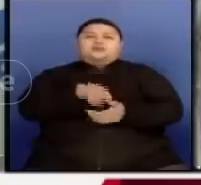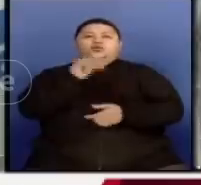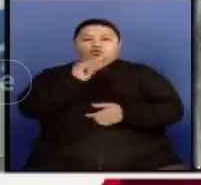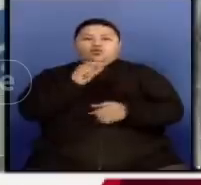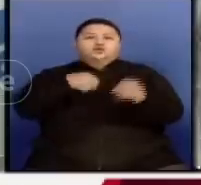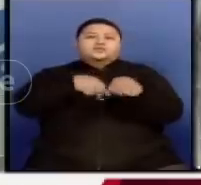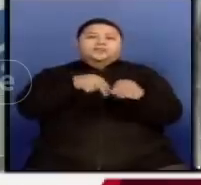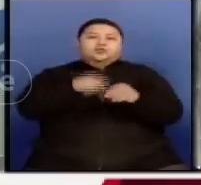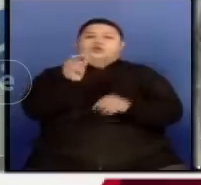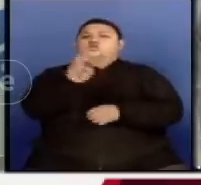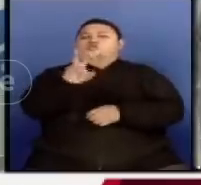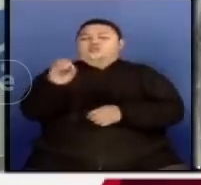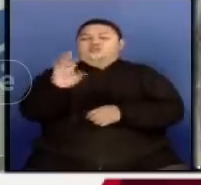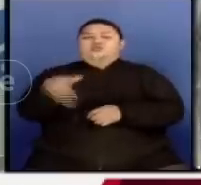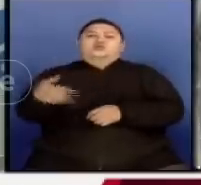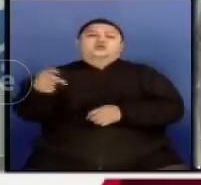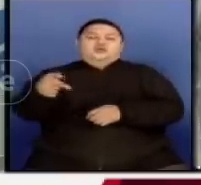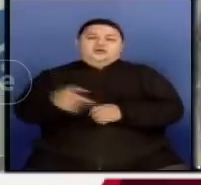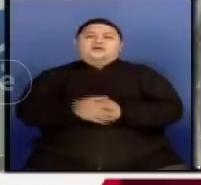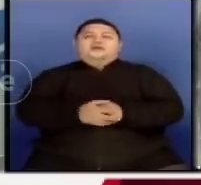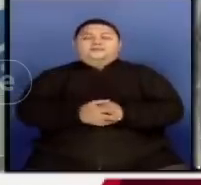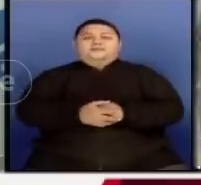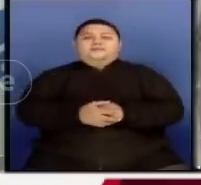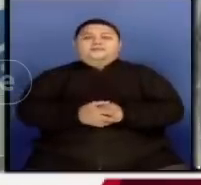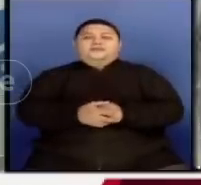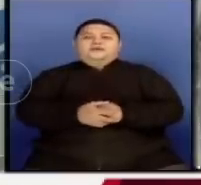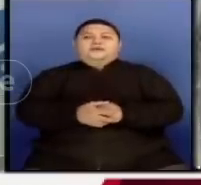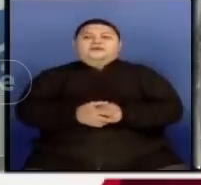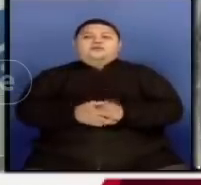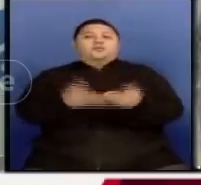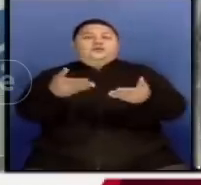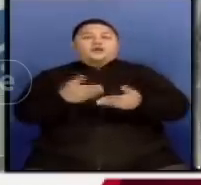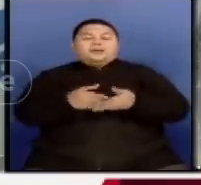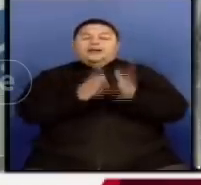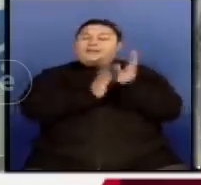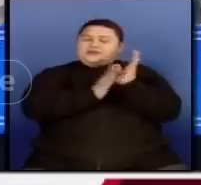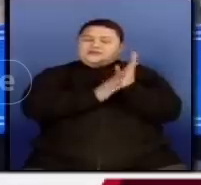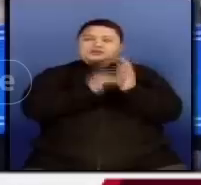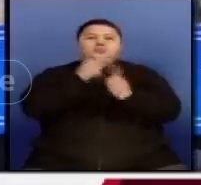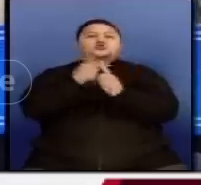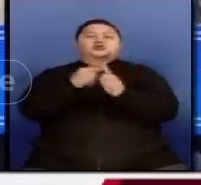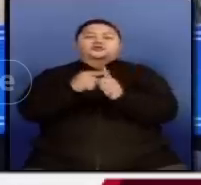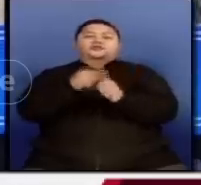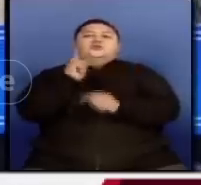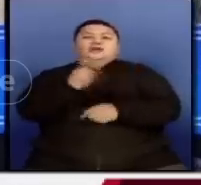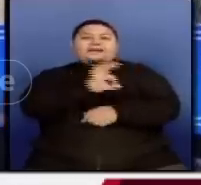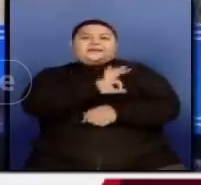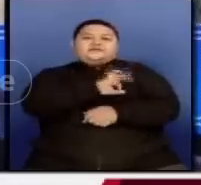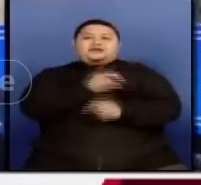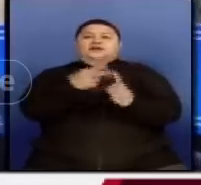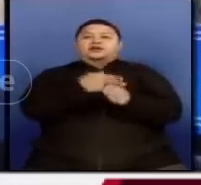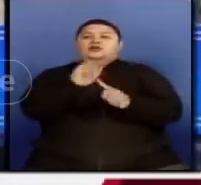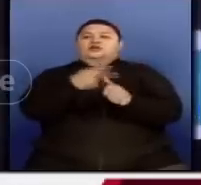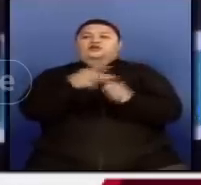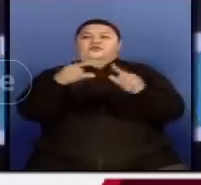ini langkah Argentina tersebut mendapat apresiasi positif dari Presiden organisasi sepak bola dunia FIFA